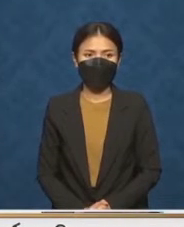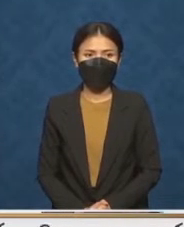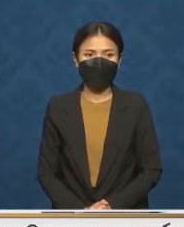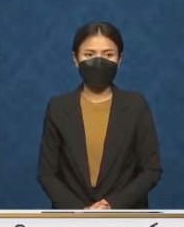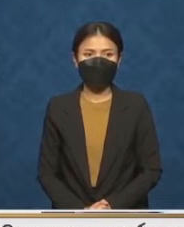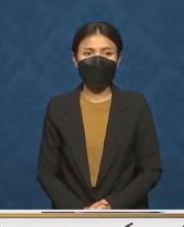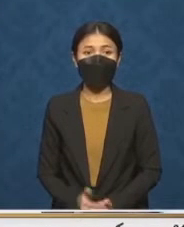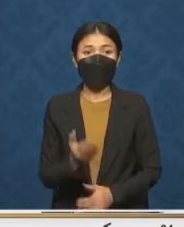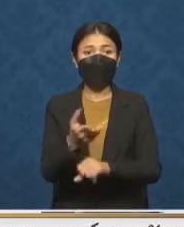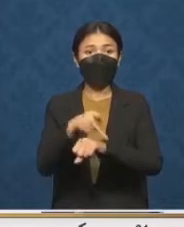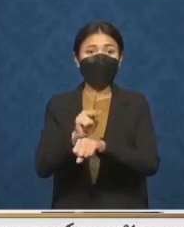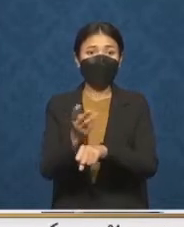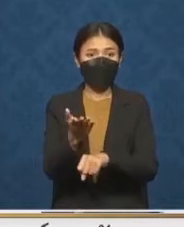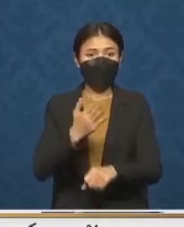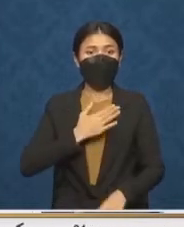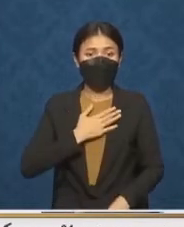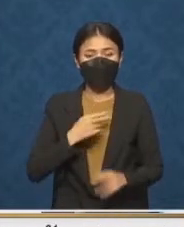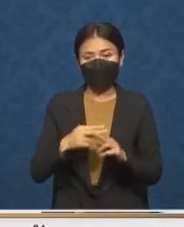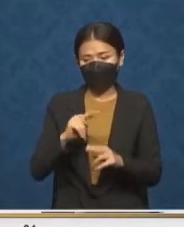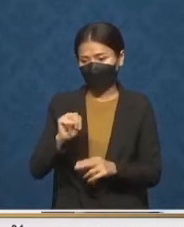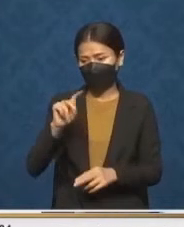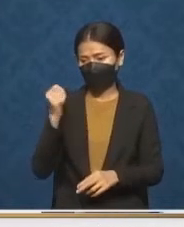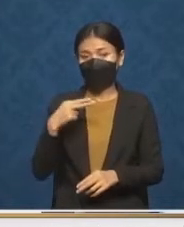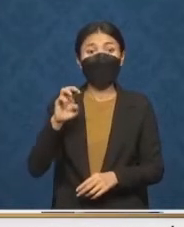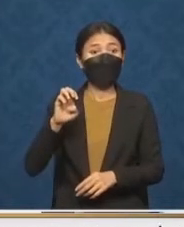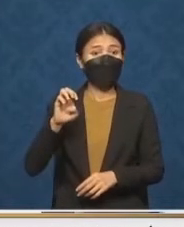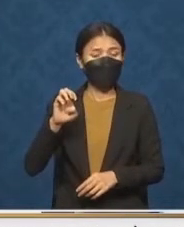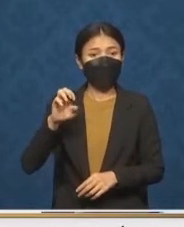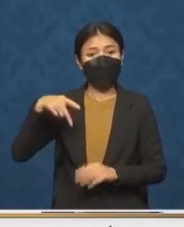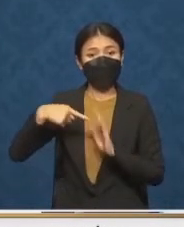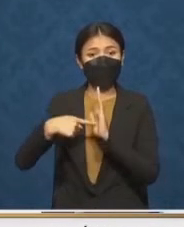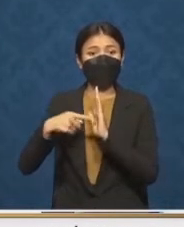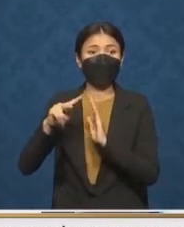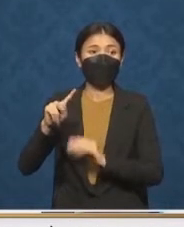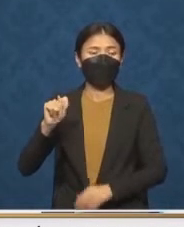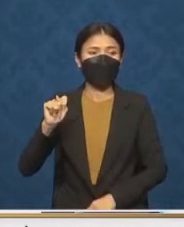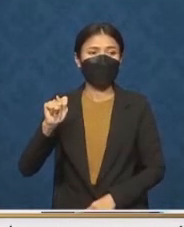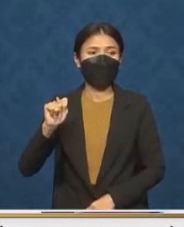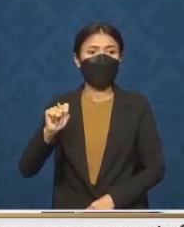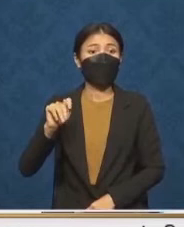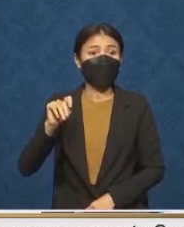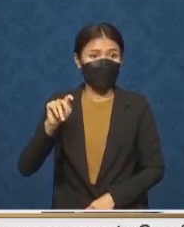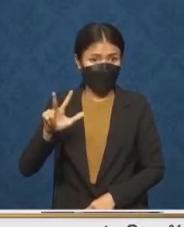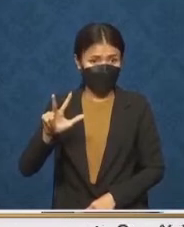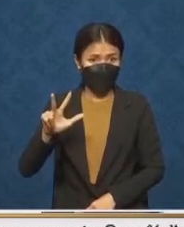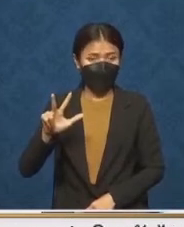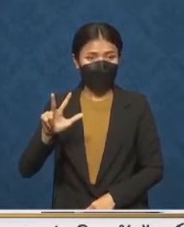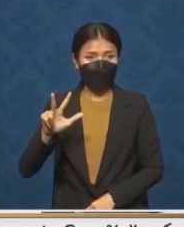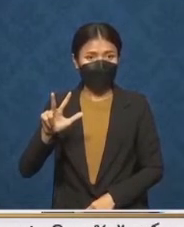เรียนประธานสภาที่เคารพผมณฐิพัฒน์คุณเศรษฐสิทธิ์สมาชิกสภาผู้แทนราษฎรแบบบัญชีรายชื่อพรรคก้าวไก